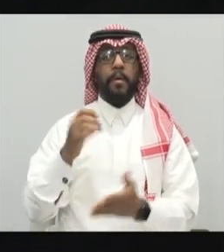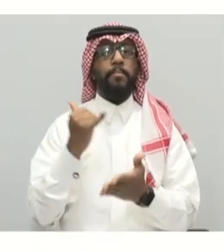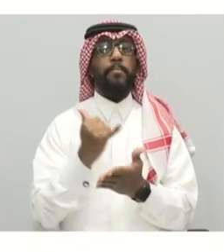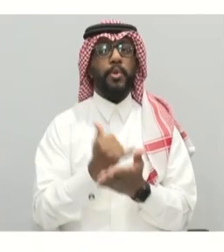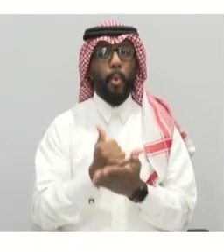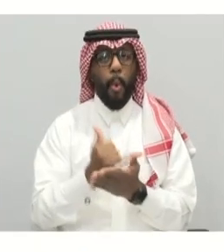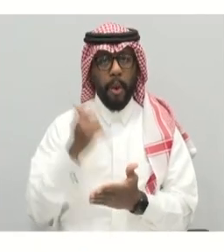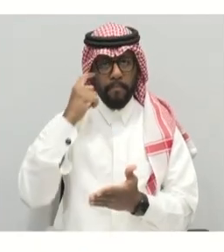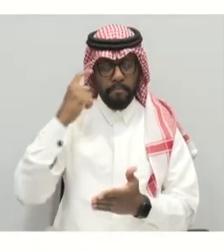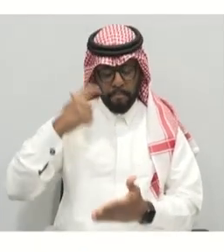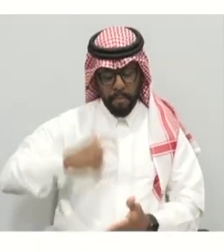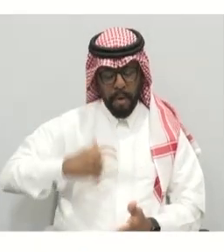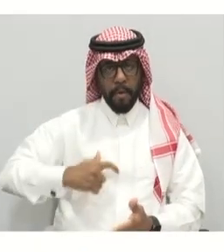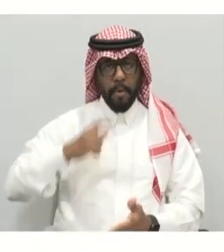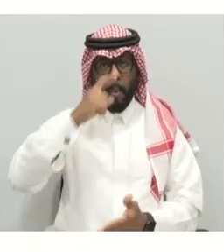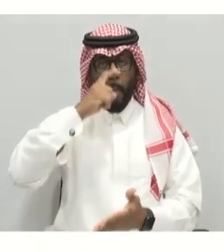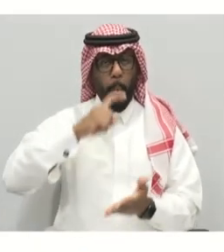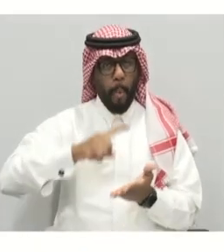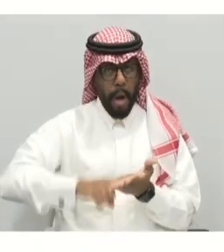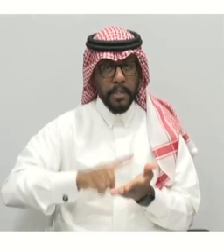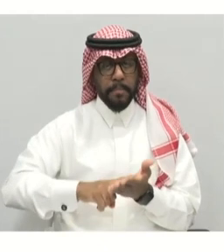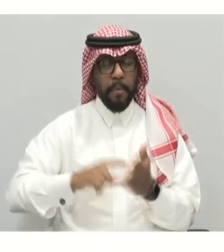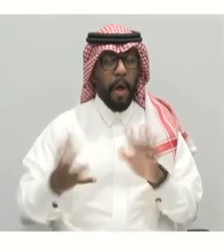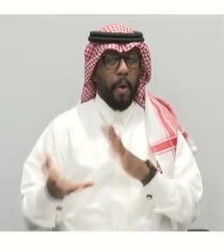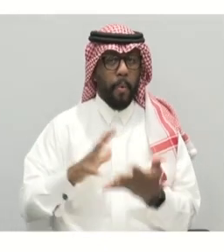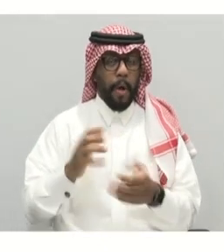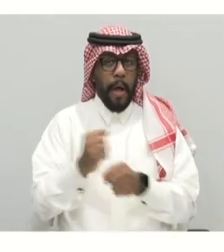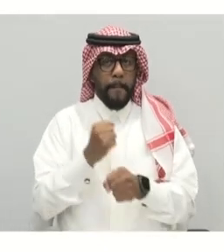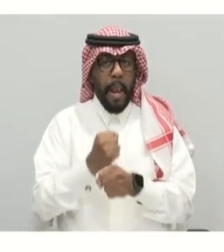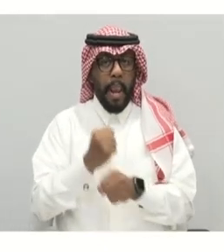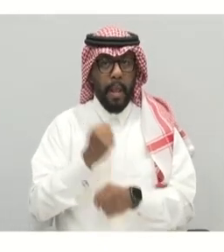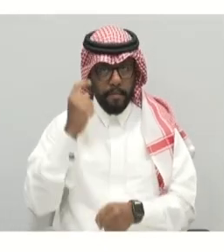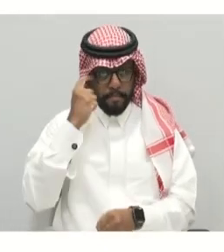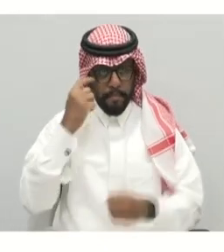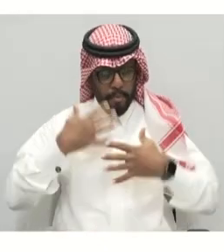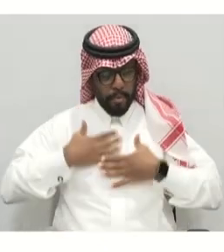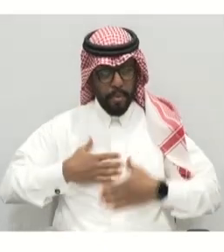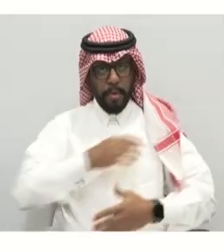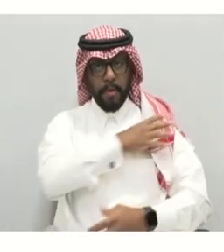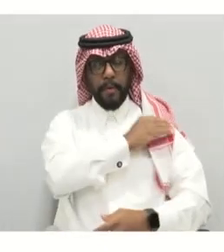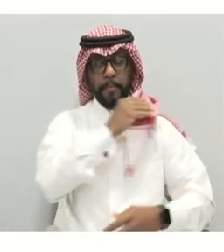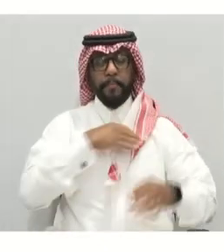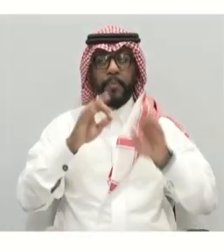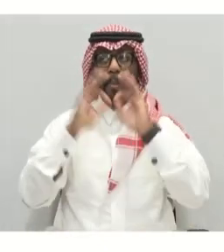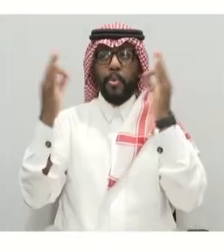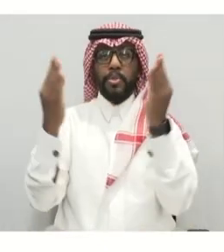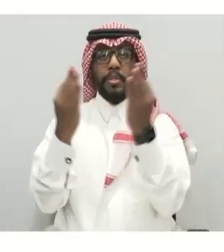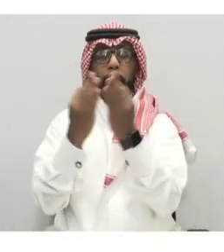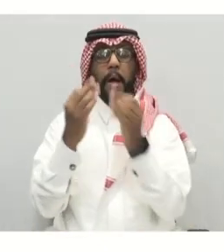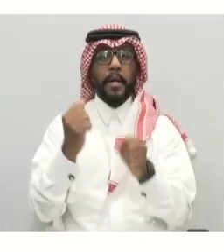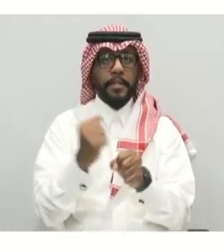المسؤوليه واجب او عمل يلتزم الفرد والمجتمع بتنفيذه